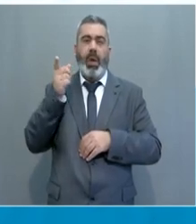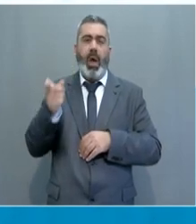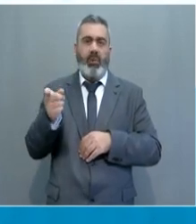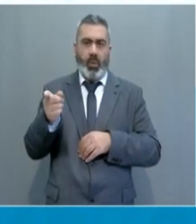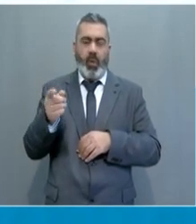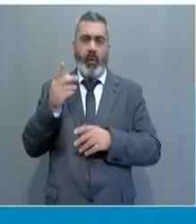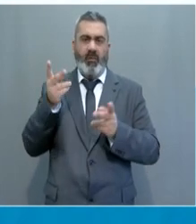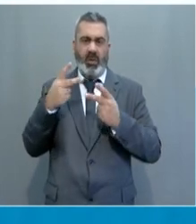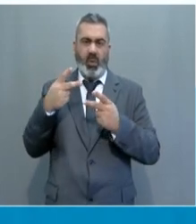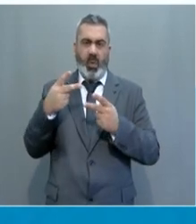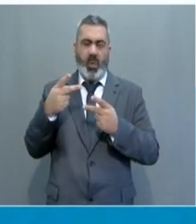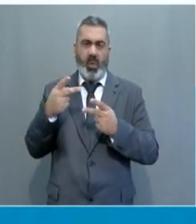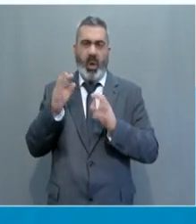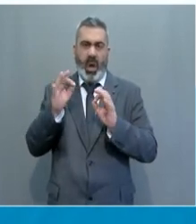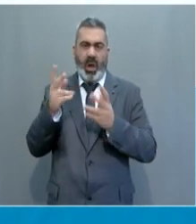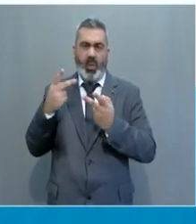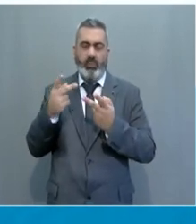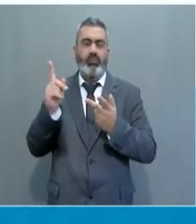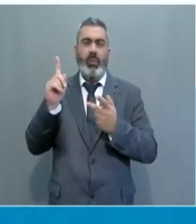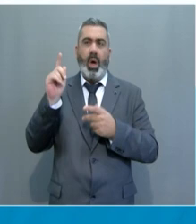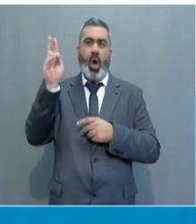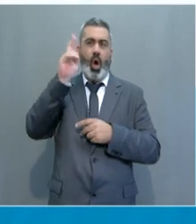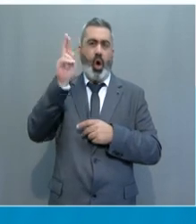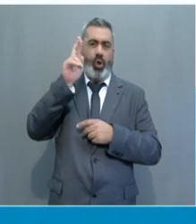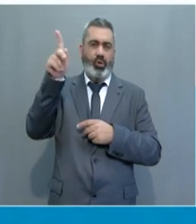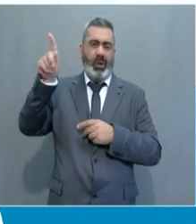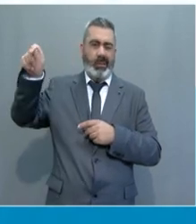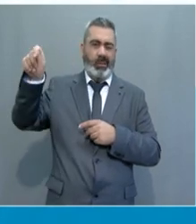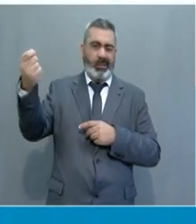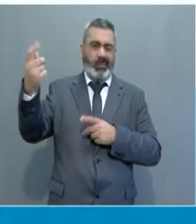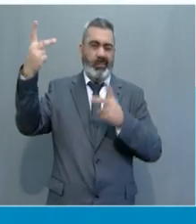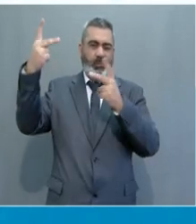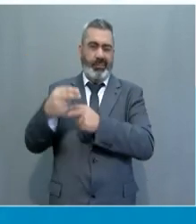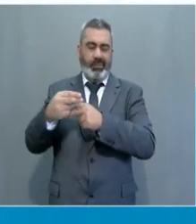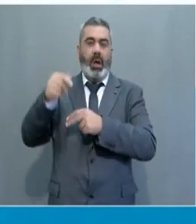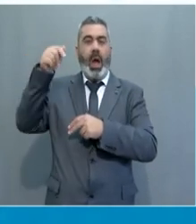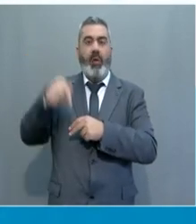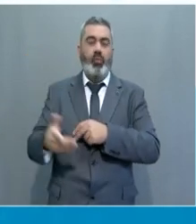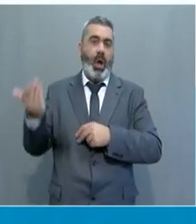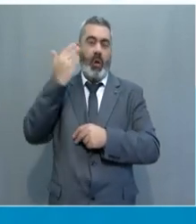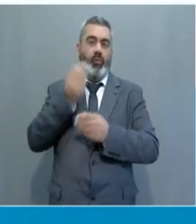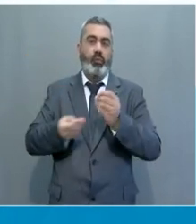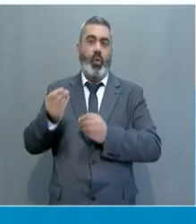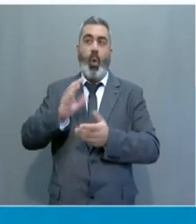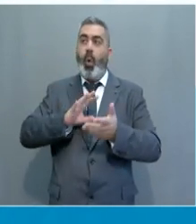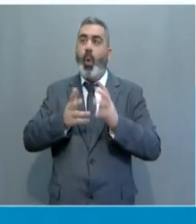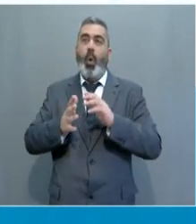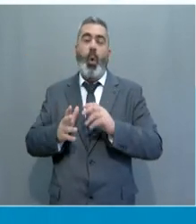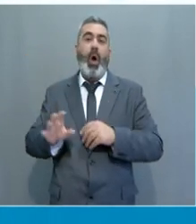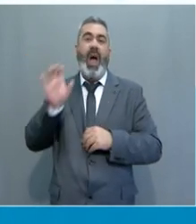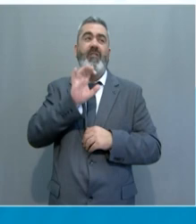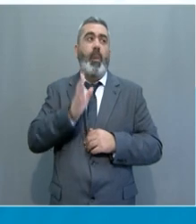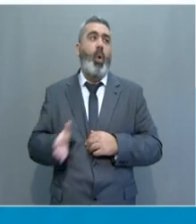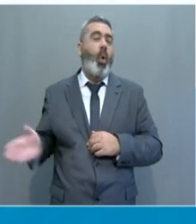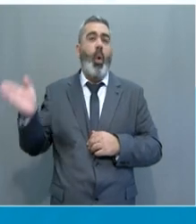λόγω του αποκλεισμού της ρωσικής οικονομίας, φυσικό αέριο. Και το πρόβλημα αυτό είναι κοινό για όλη την Ευρώπη,